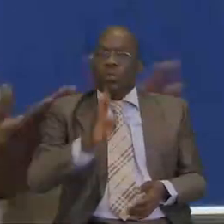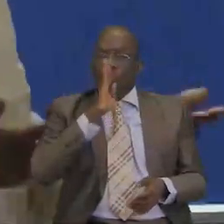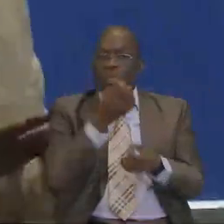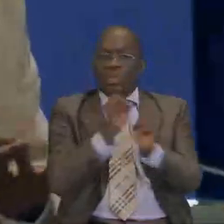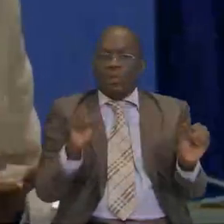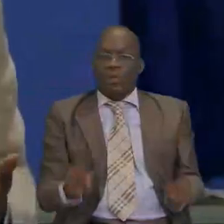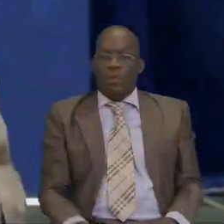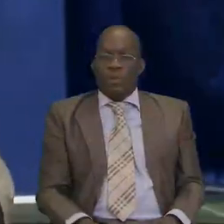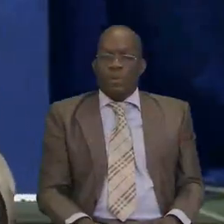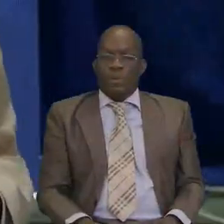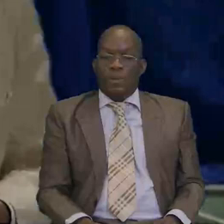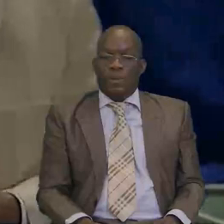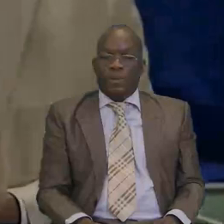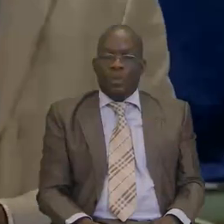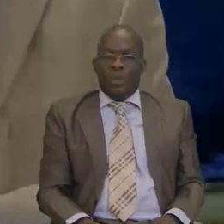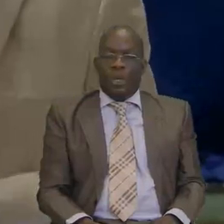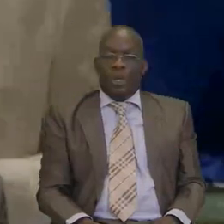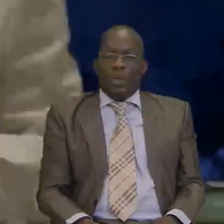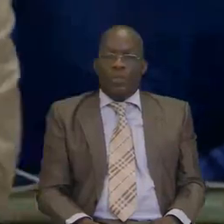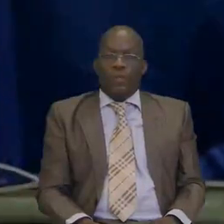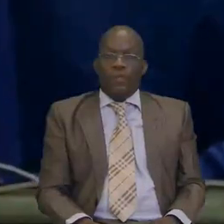Laissez-moi vous montrer un exemple avant de clôturer.